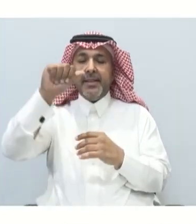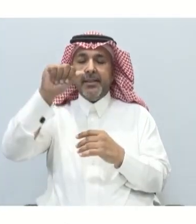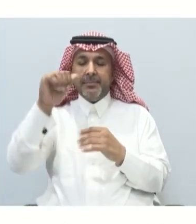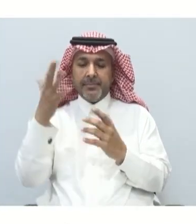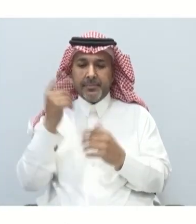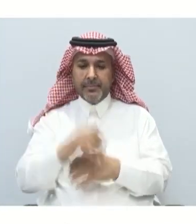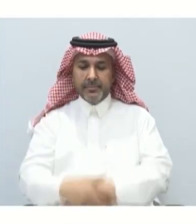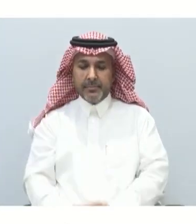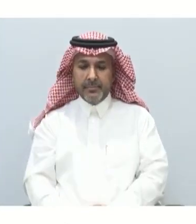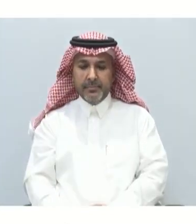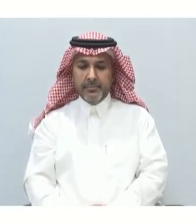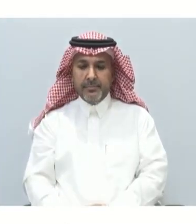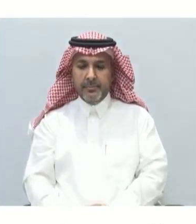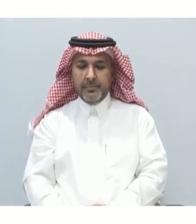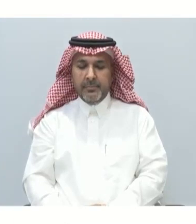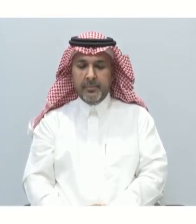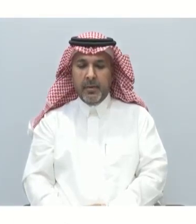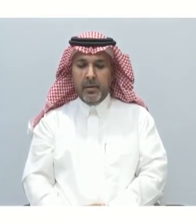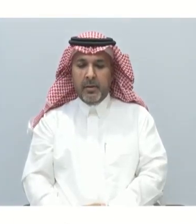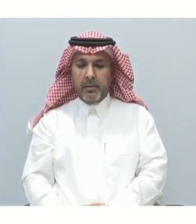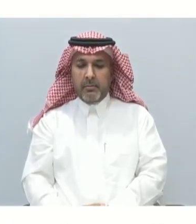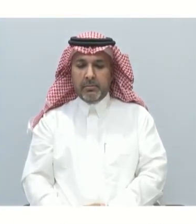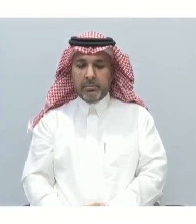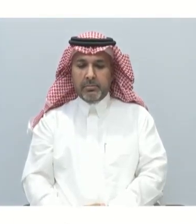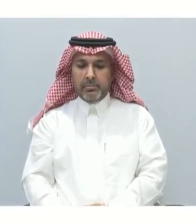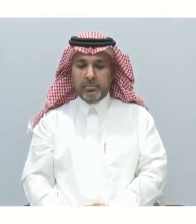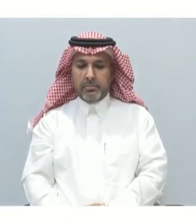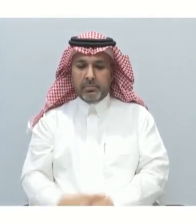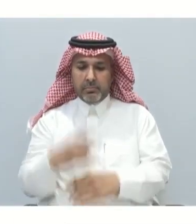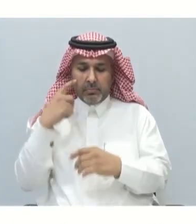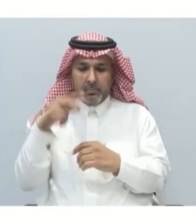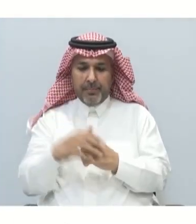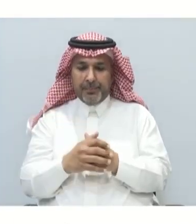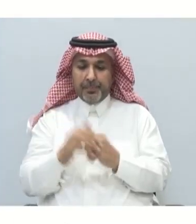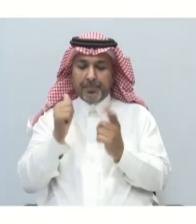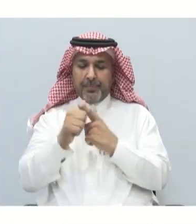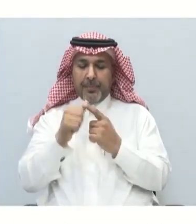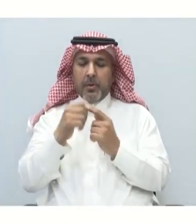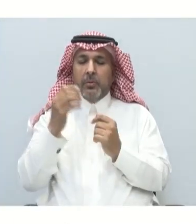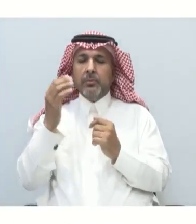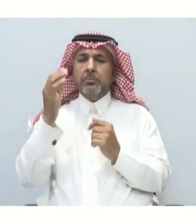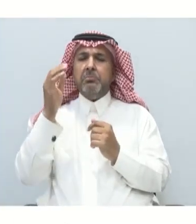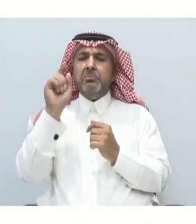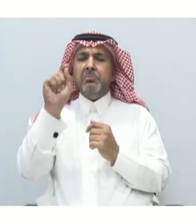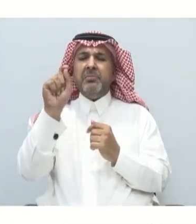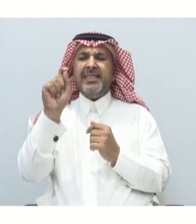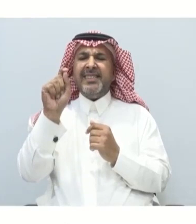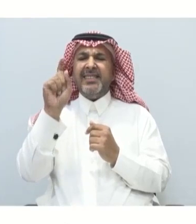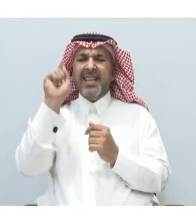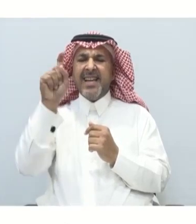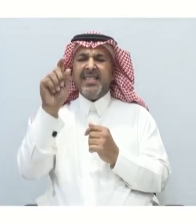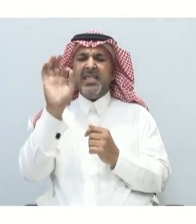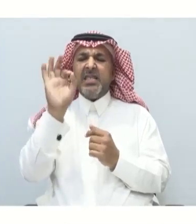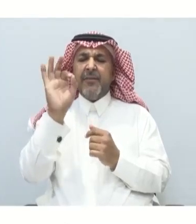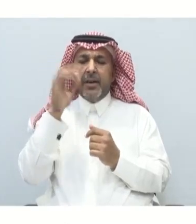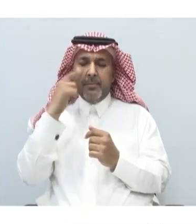كم يساوي الاكس يساوي صفر فبالتالي راح نقول الان في الفقره اي القيمه المتوقعه